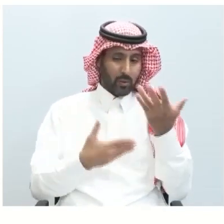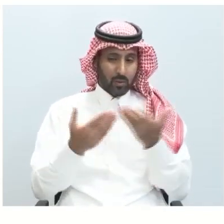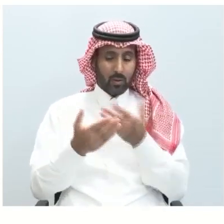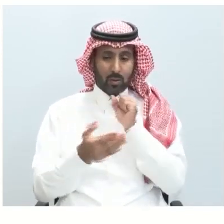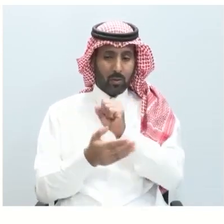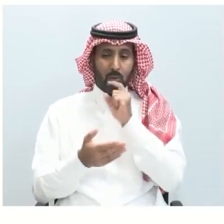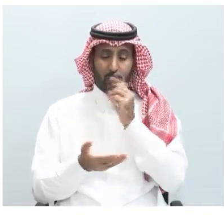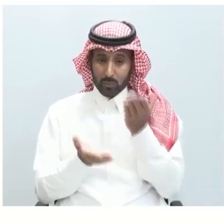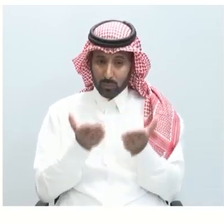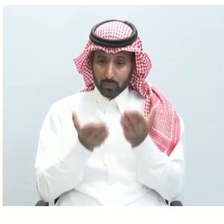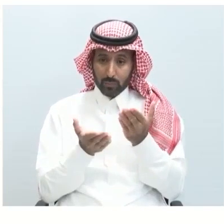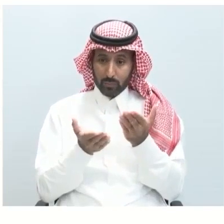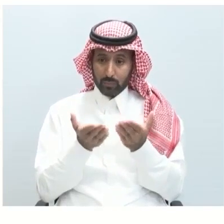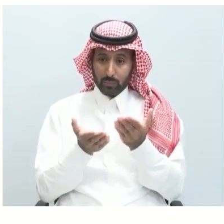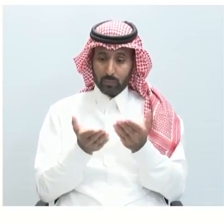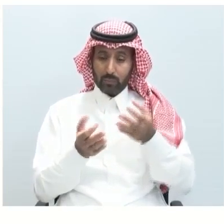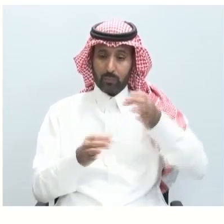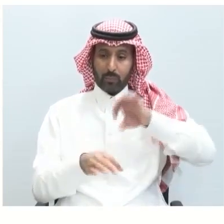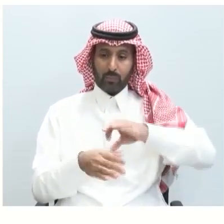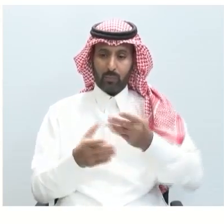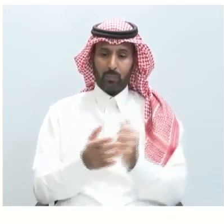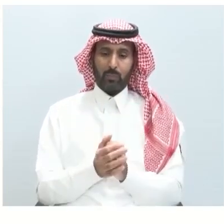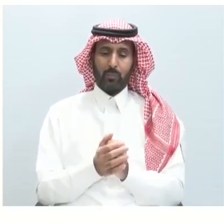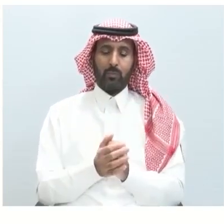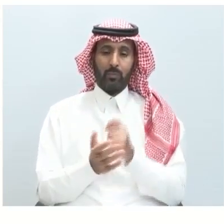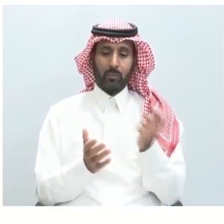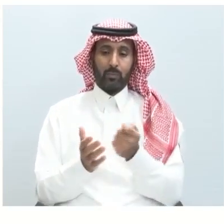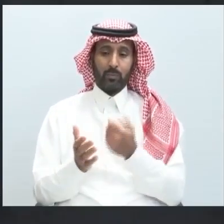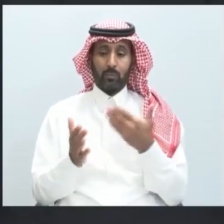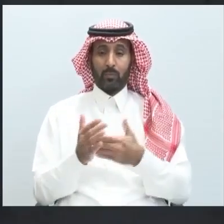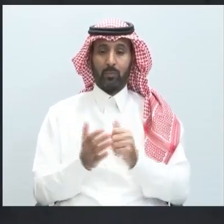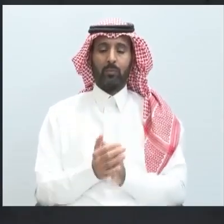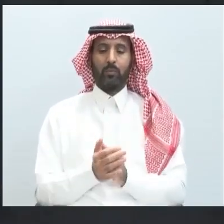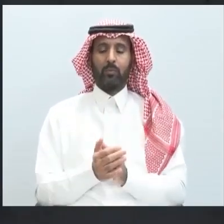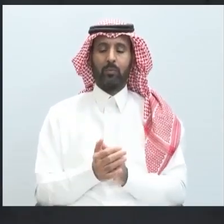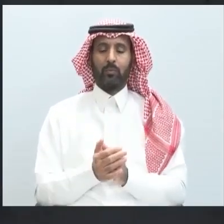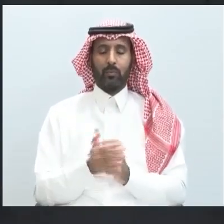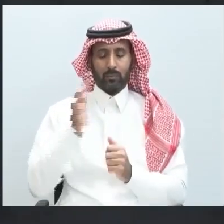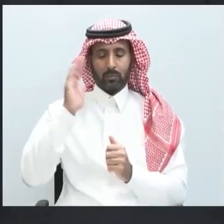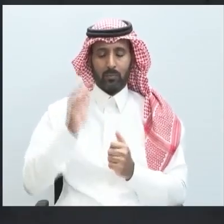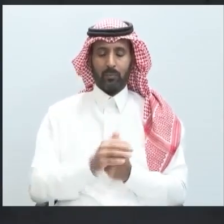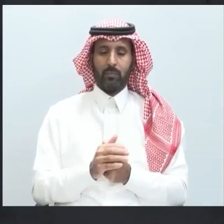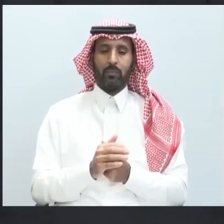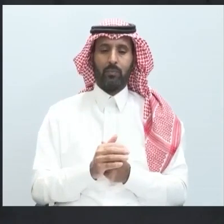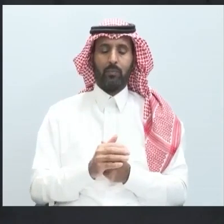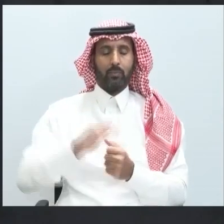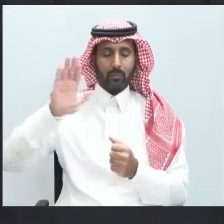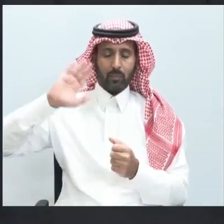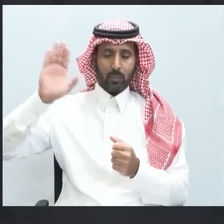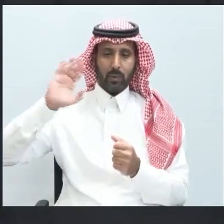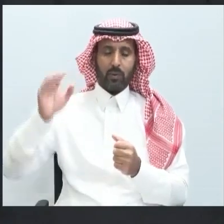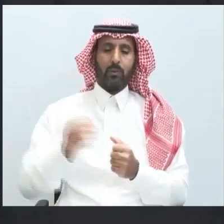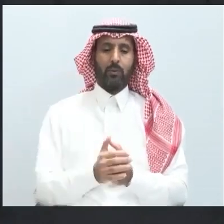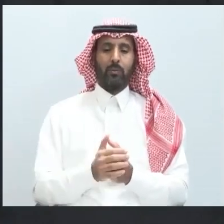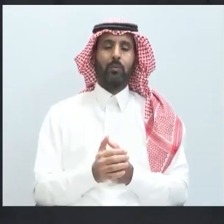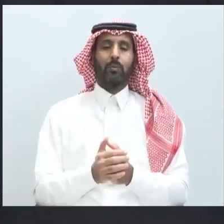خواص الاتزان الكيميائي واكتبها الى هنا الطلاب بنصل النهايه درسنا لهذا اليوم شكرا لكم لحسن استماعكم والسلام